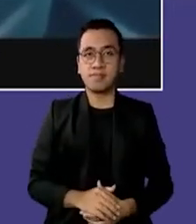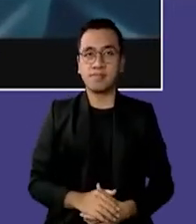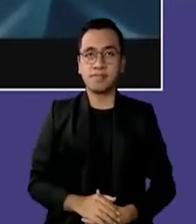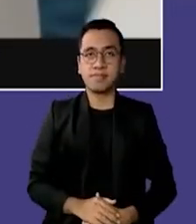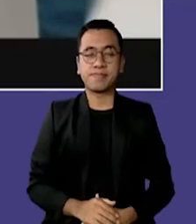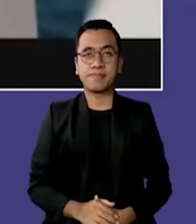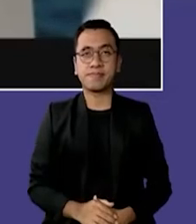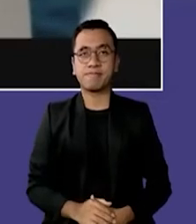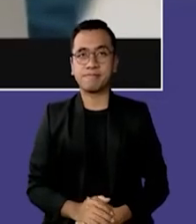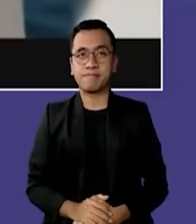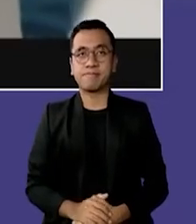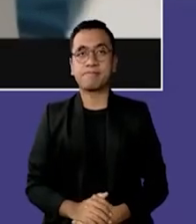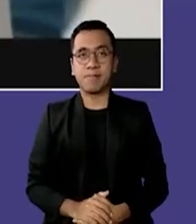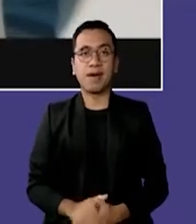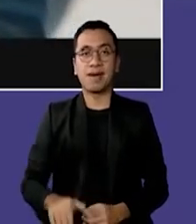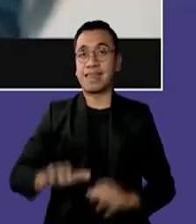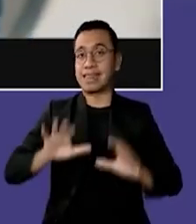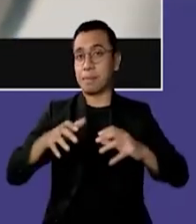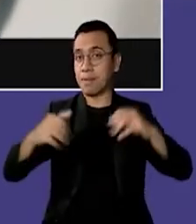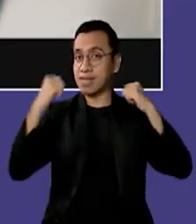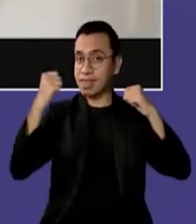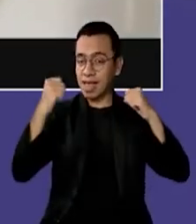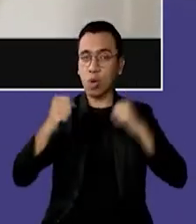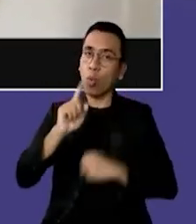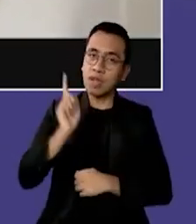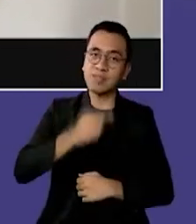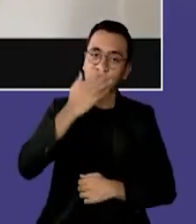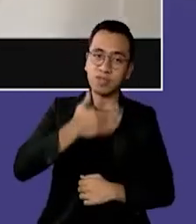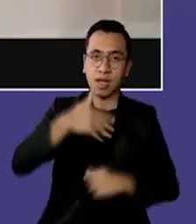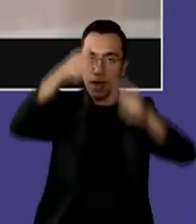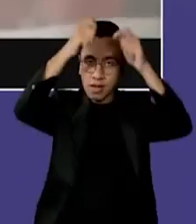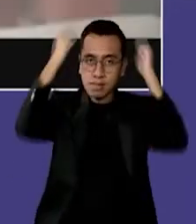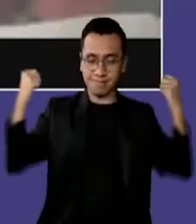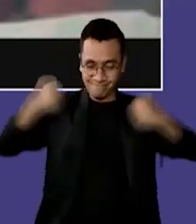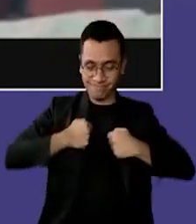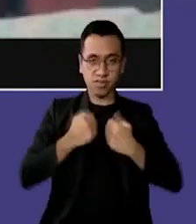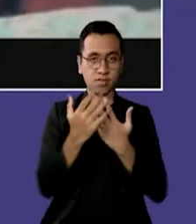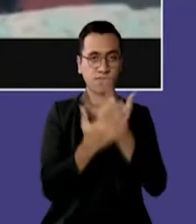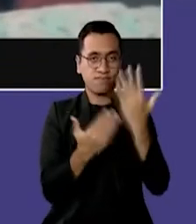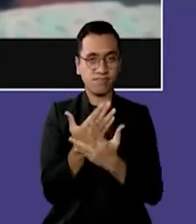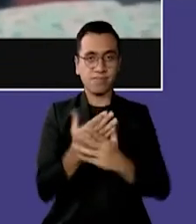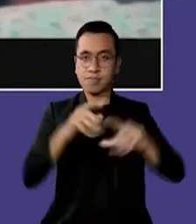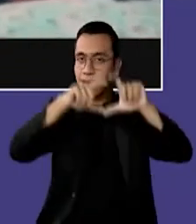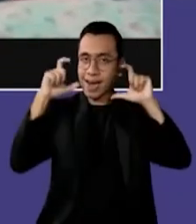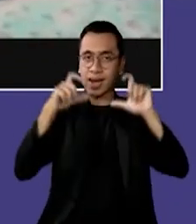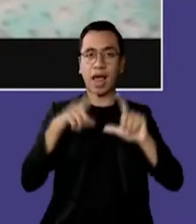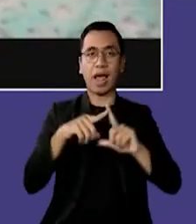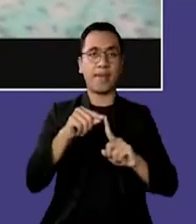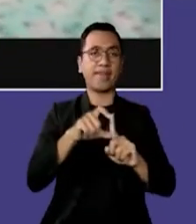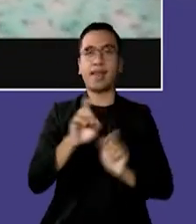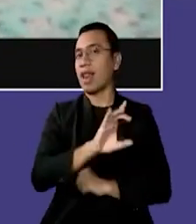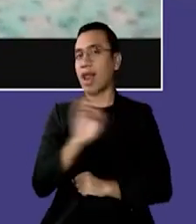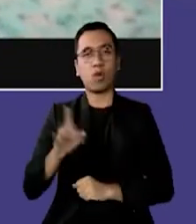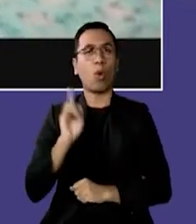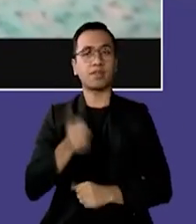bentuk fasilitas seperti hasmawati hpd masker N95 ya dan